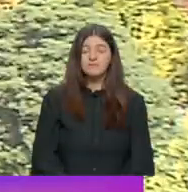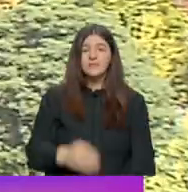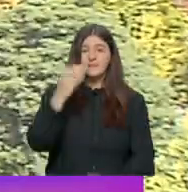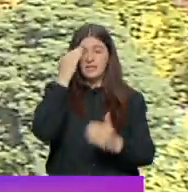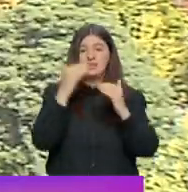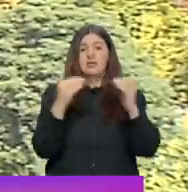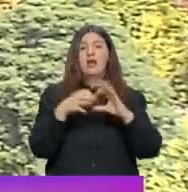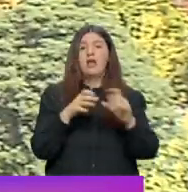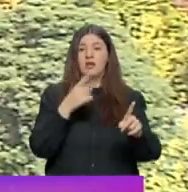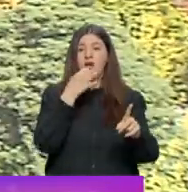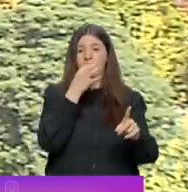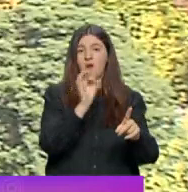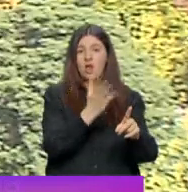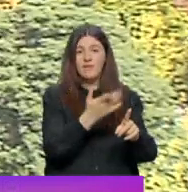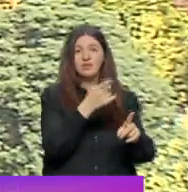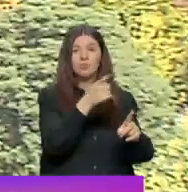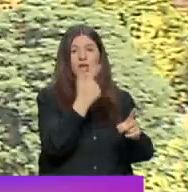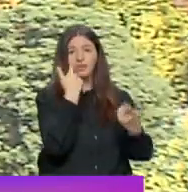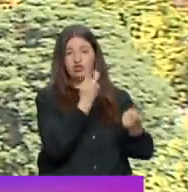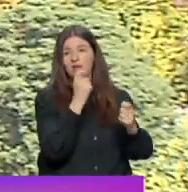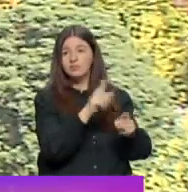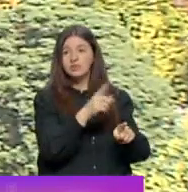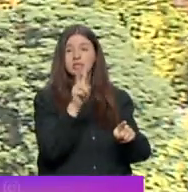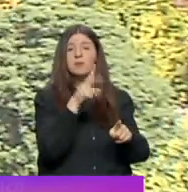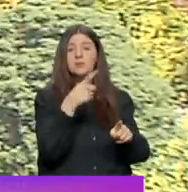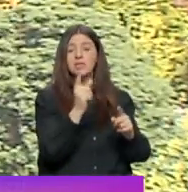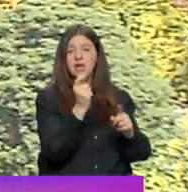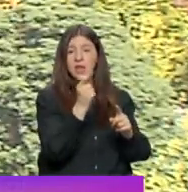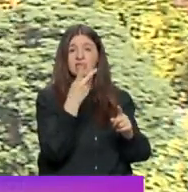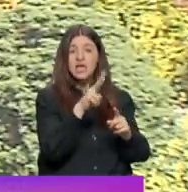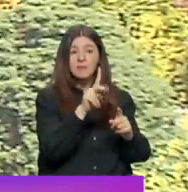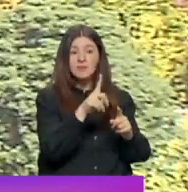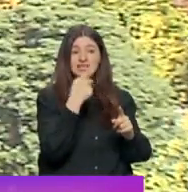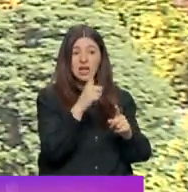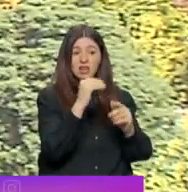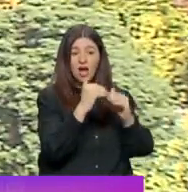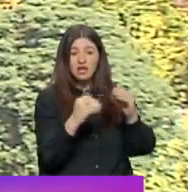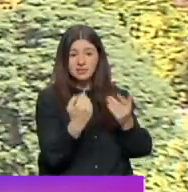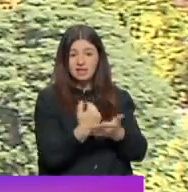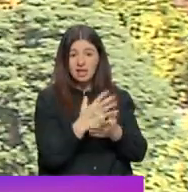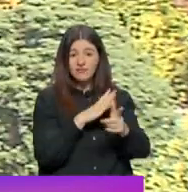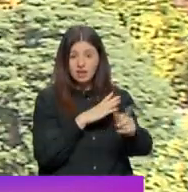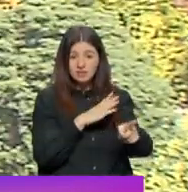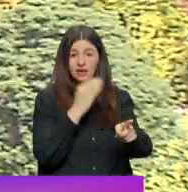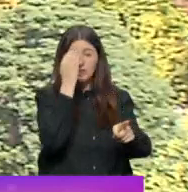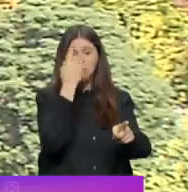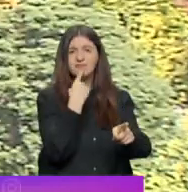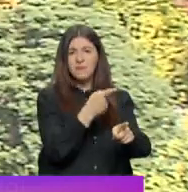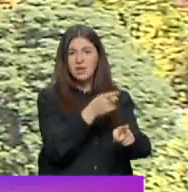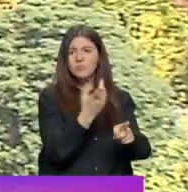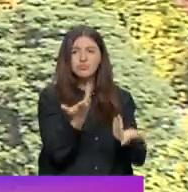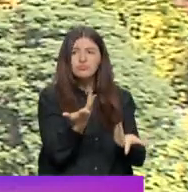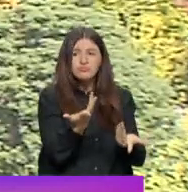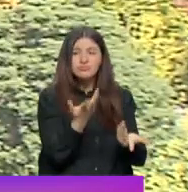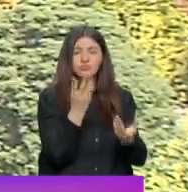Yoksulluk sınırı ile ilgili haberimiz de böyleydi ve siz de buna dikkat çekmiştiniz. 20 bin liranın, 21 bin liranın altında bir gelir varsa yoksulsunuz. Böyle